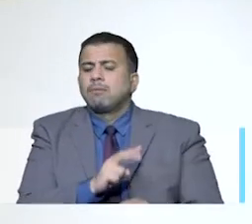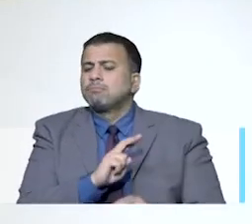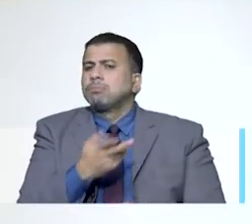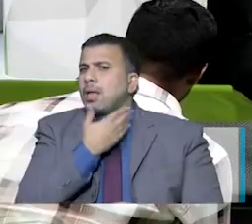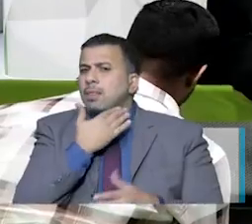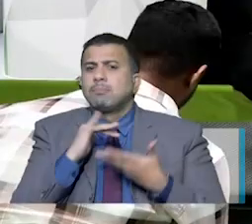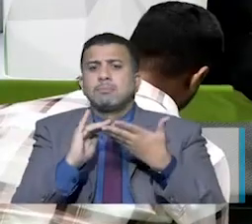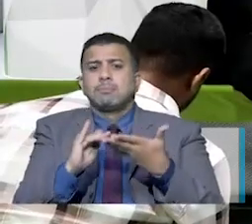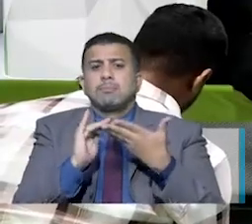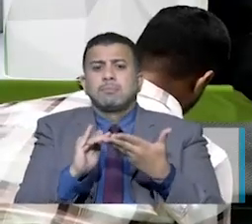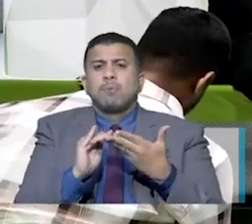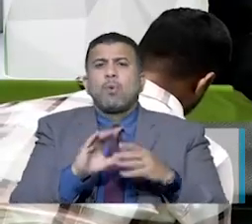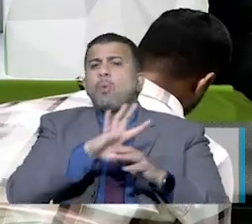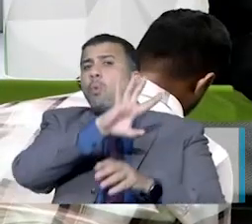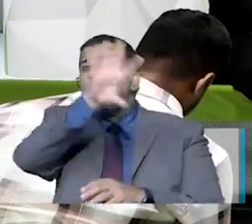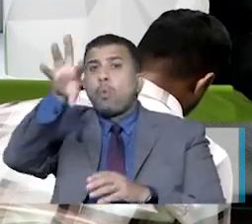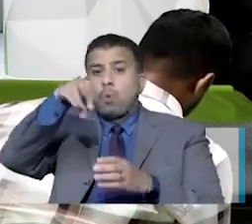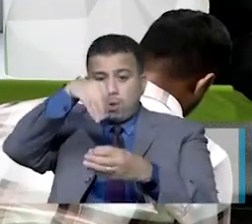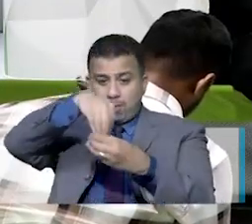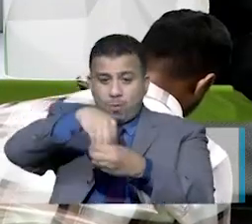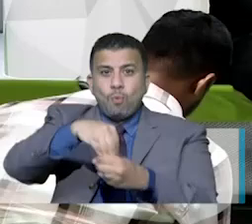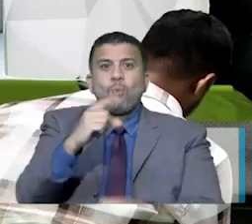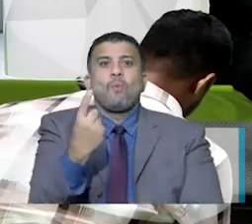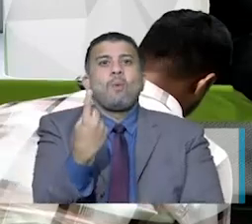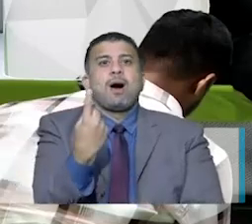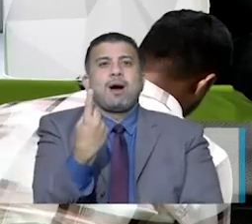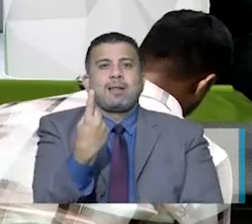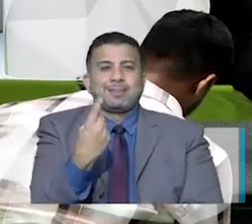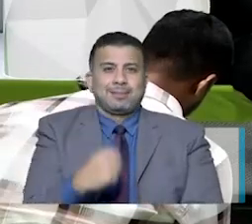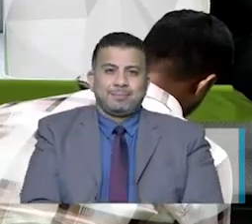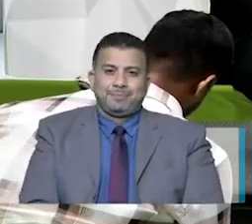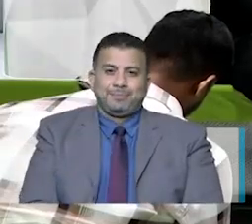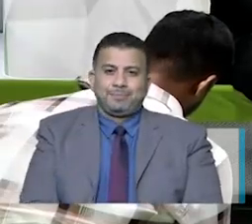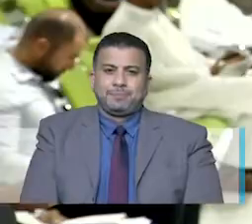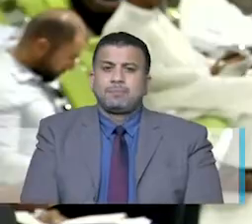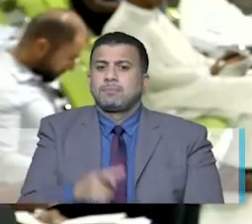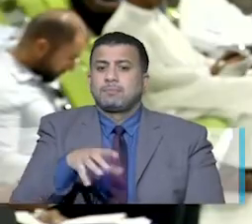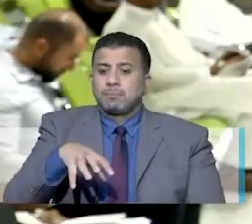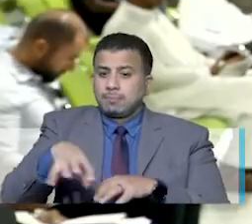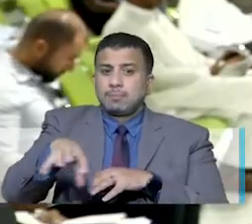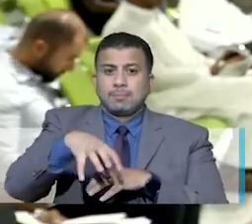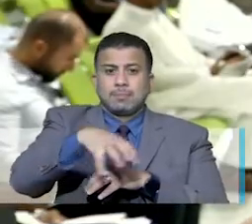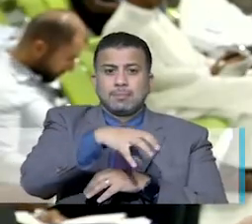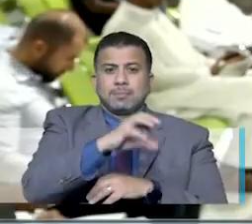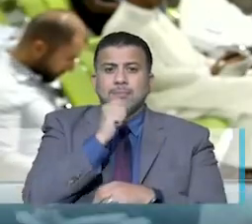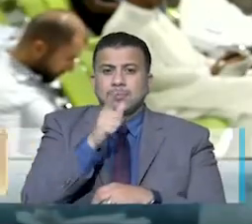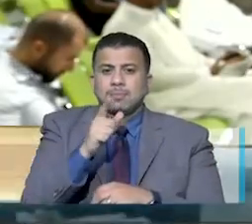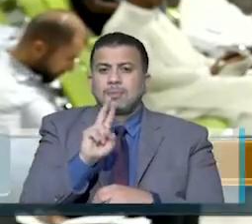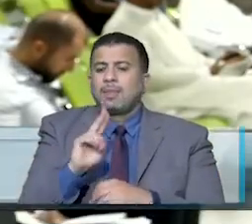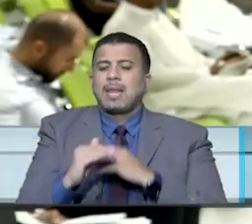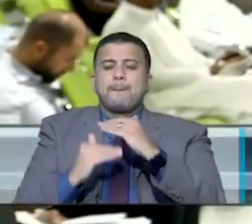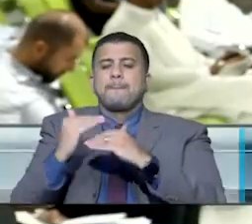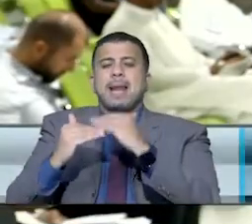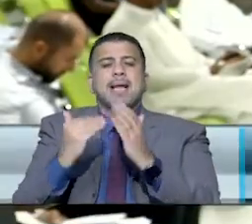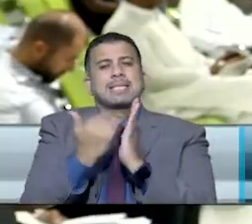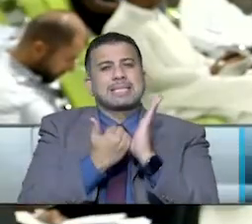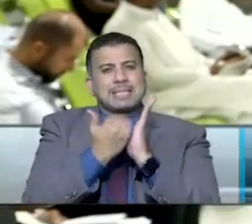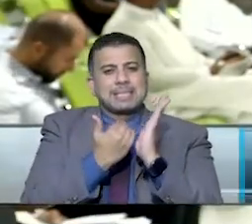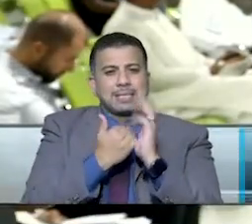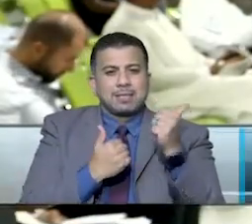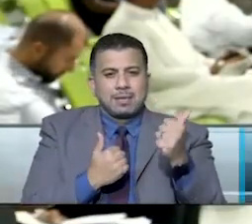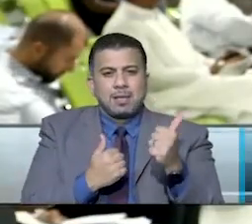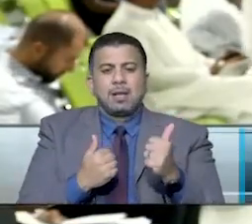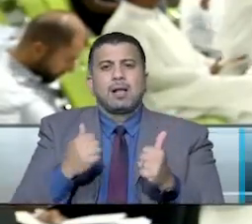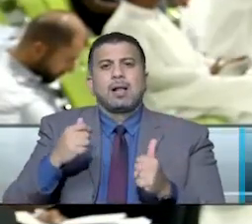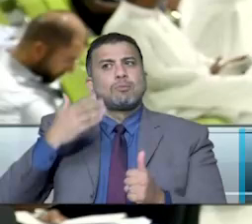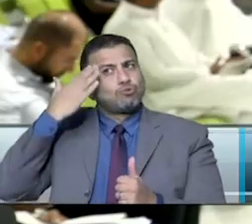الخدمات تحت سقف واحد مركز الثقل خدمات في عده اقسام منها التنميه الاقتصاديه ومنها خدمه